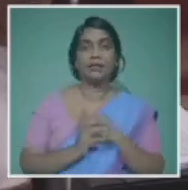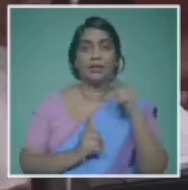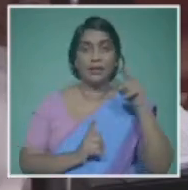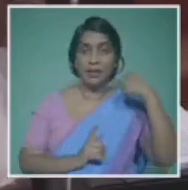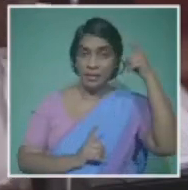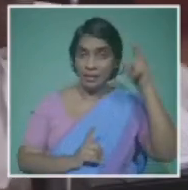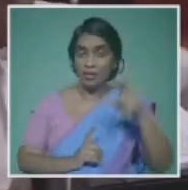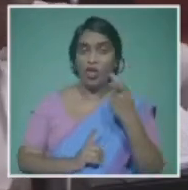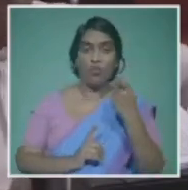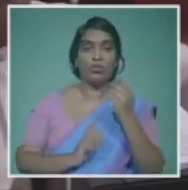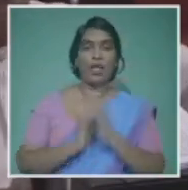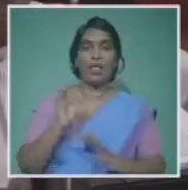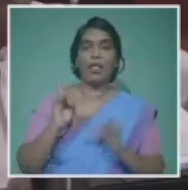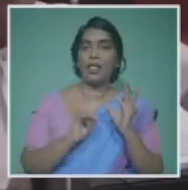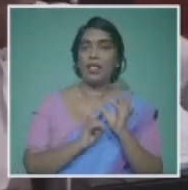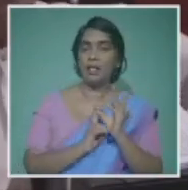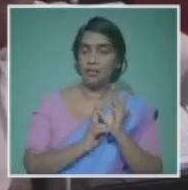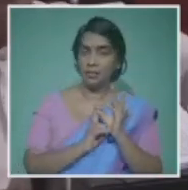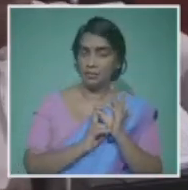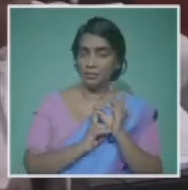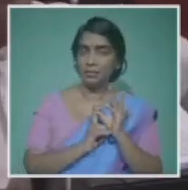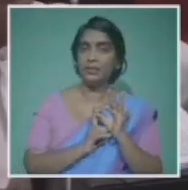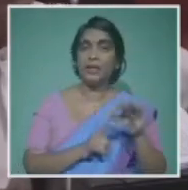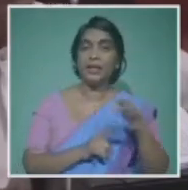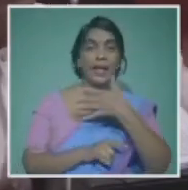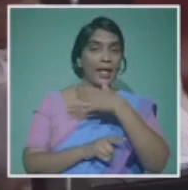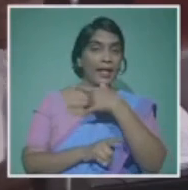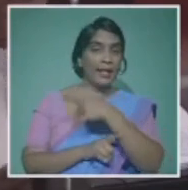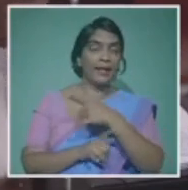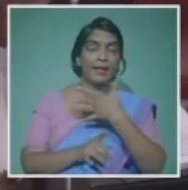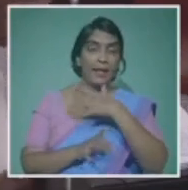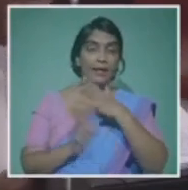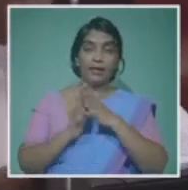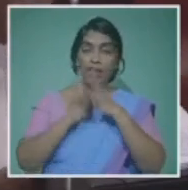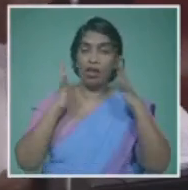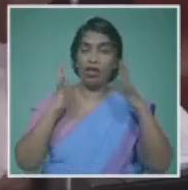එතුමිය මුදල් ඇමතිවරයා හරහා බ්‍රිතාන්‍යයේ ලොකු සමාගම්